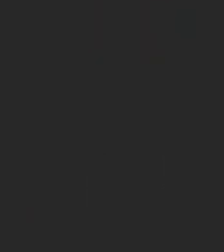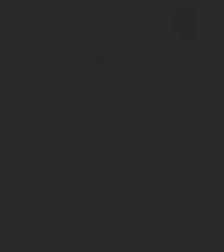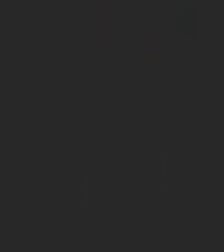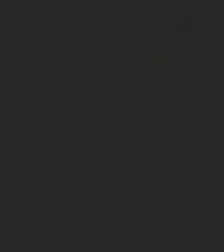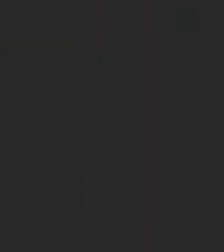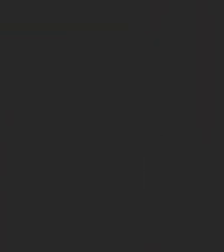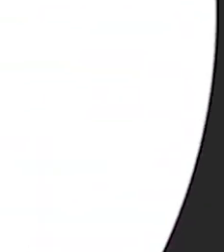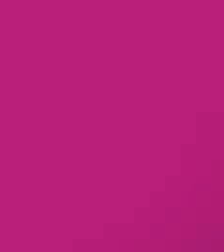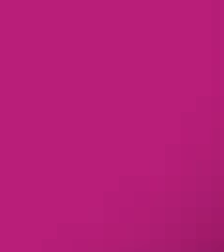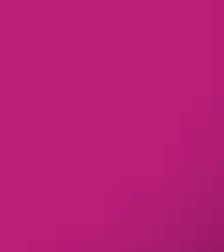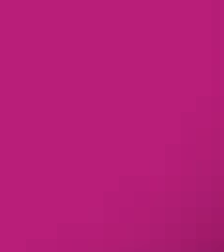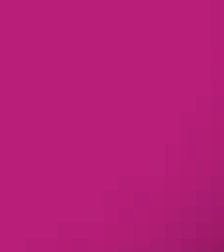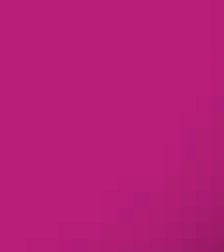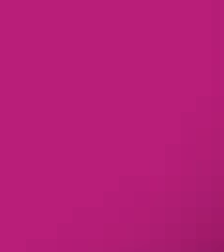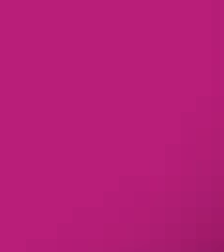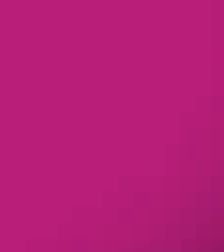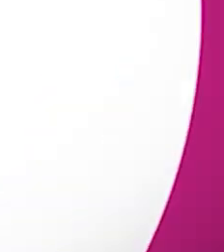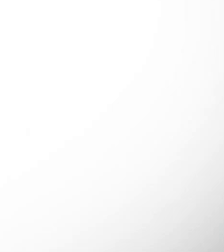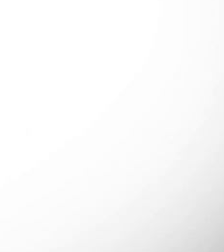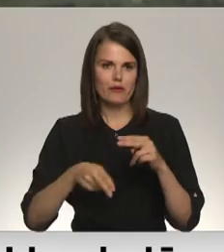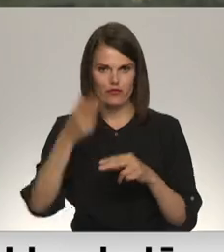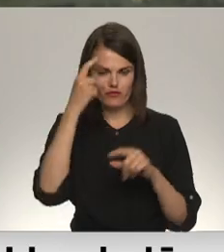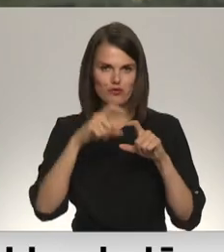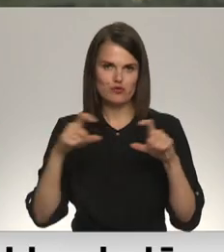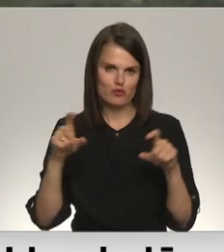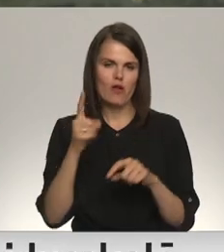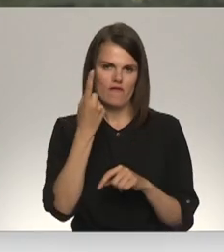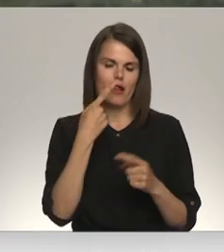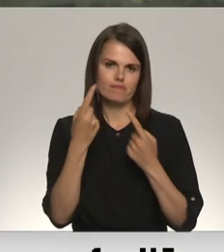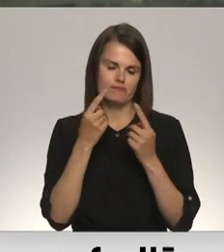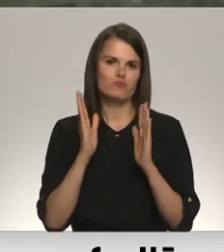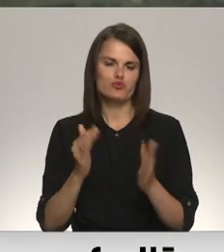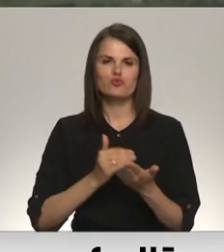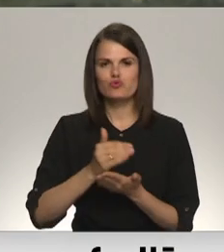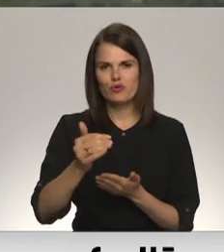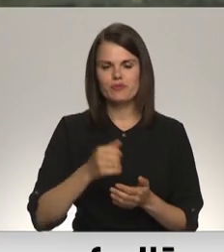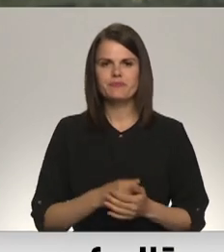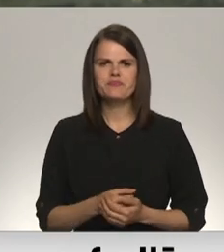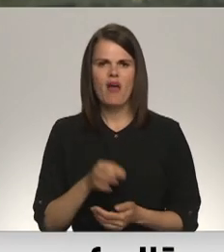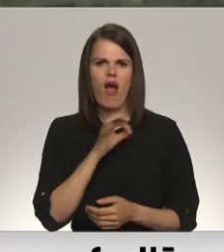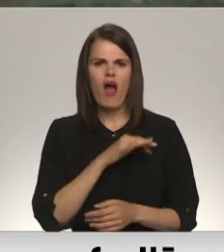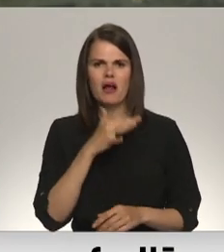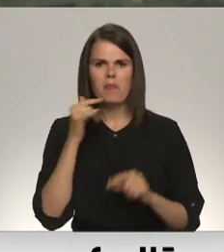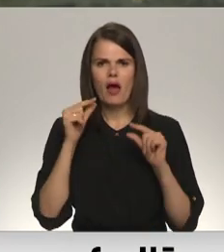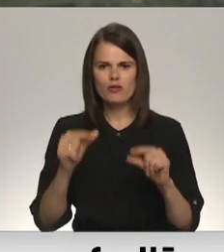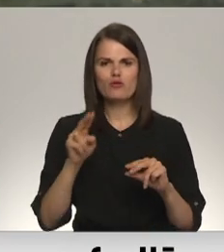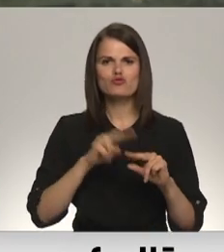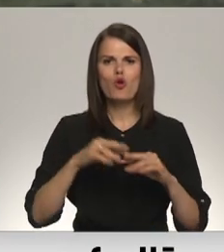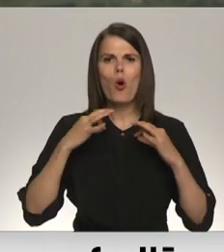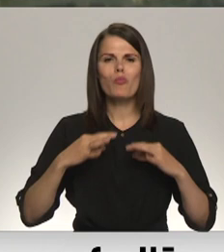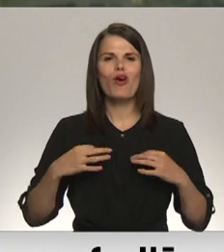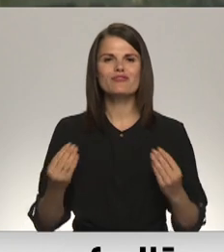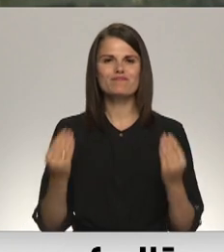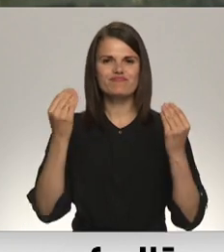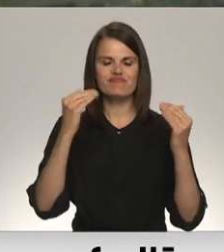Re, viss ēters ir te! Nepietiekama atalgojuma un profesijas prestiža mazināšanās dēļ savas